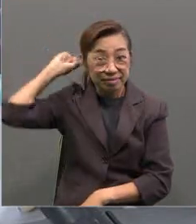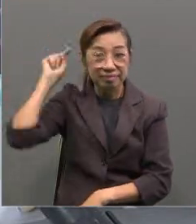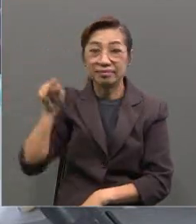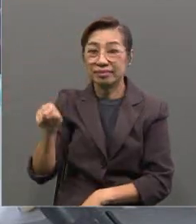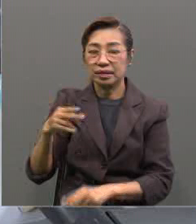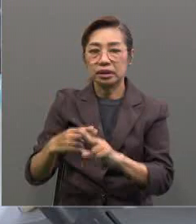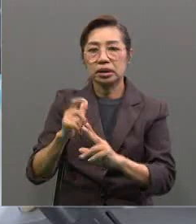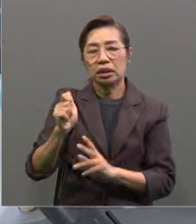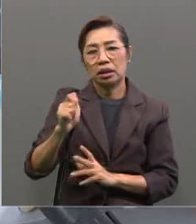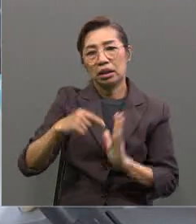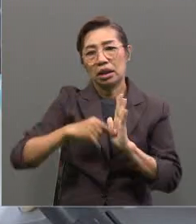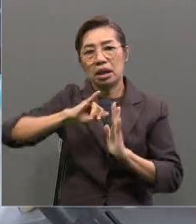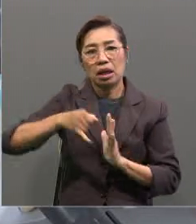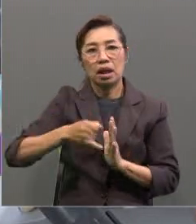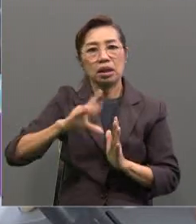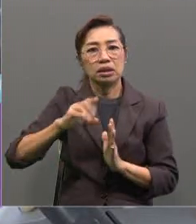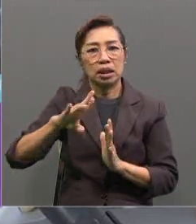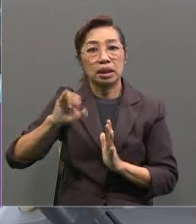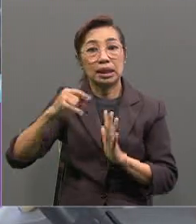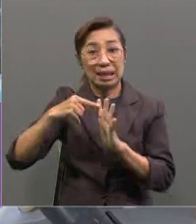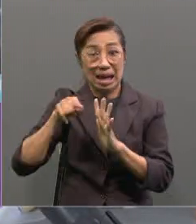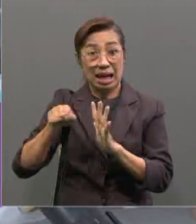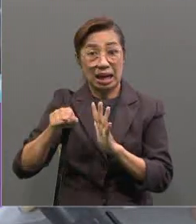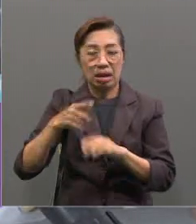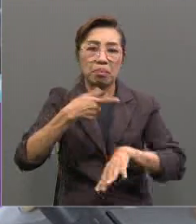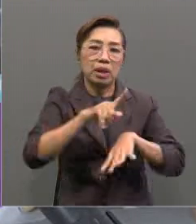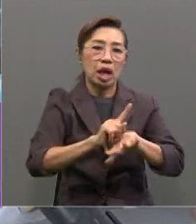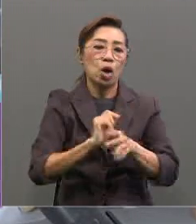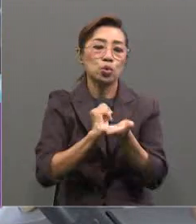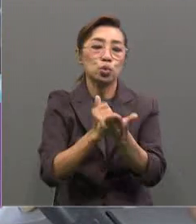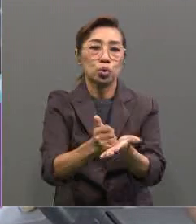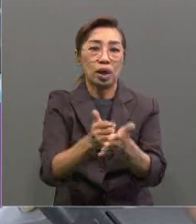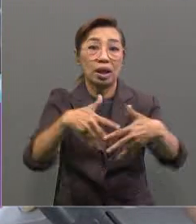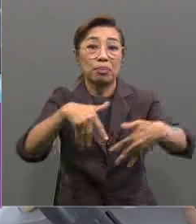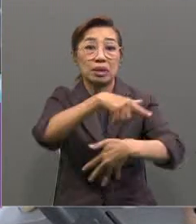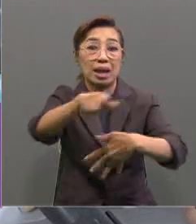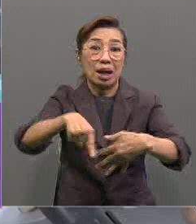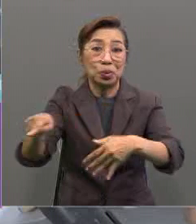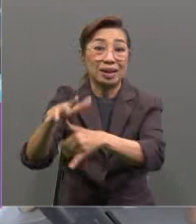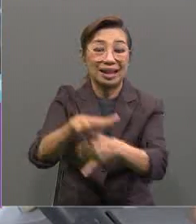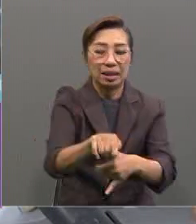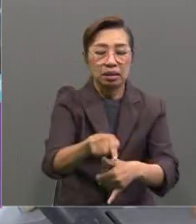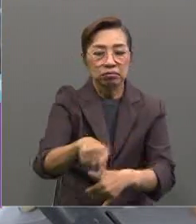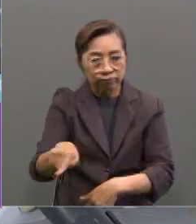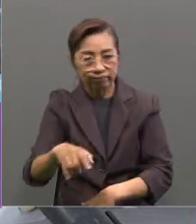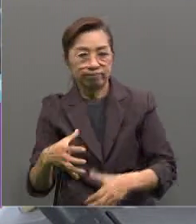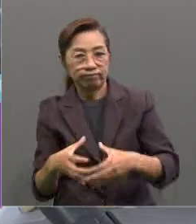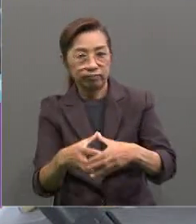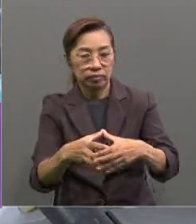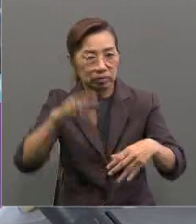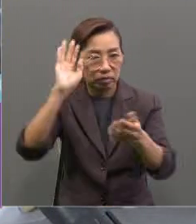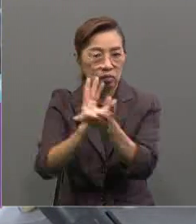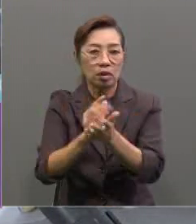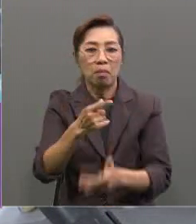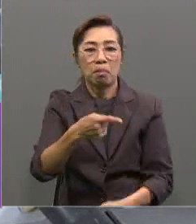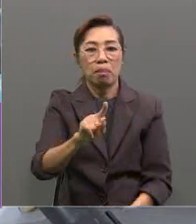พงศ์ประธานชมรมช่วยเหลือเหยื่ออาชญากรรมเดินทางไปเข้าร้องกับกองบังคับการปราบปรามการค้ามนุษย์กับกรณี